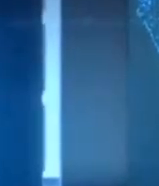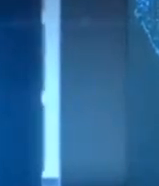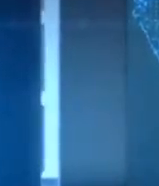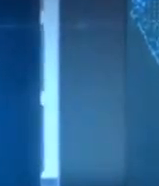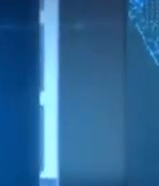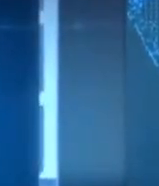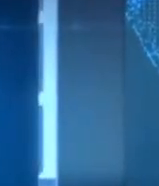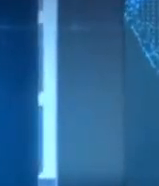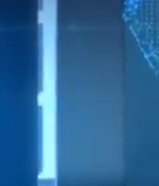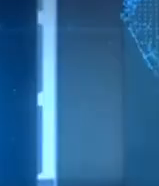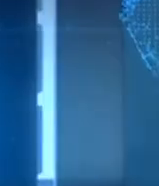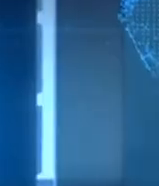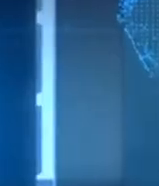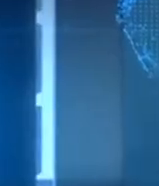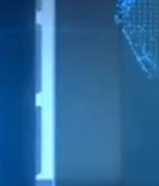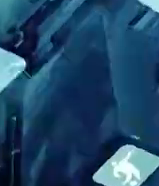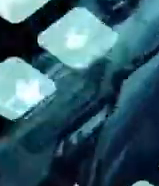Талдықорған.